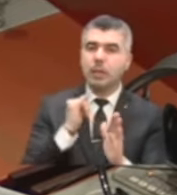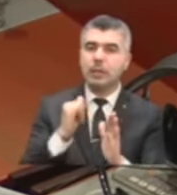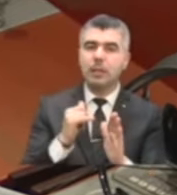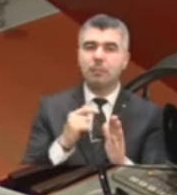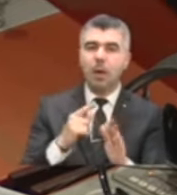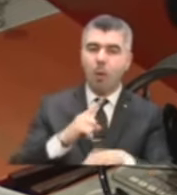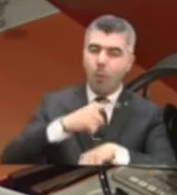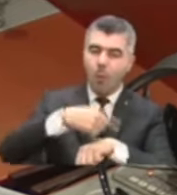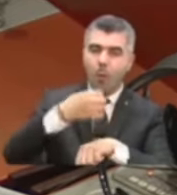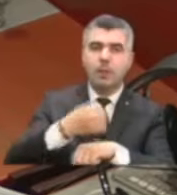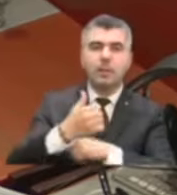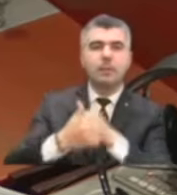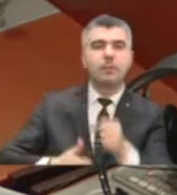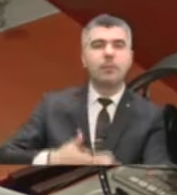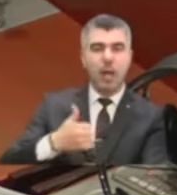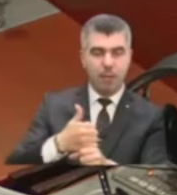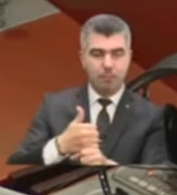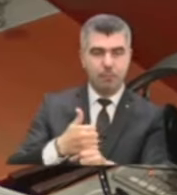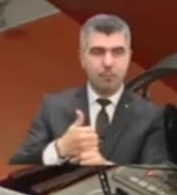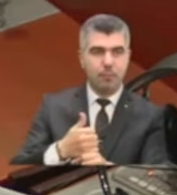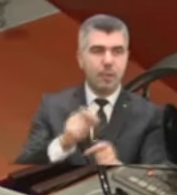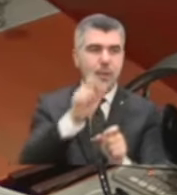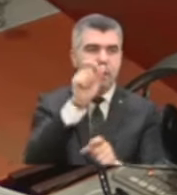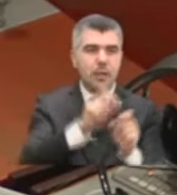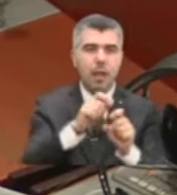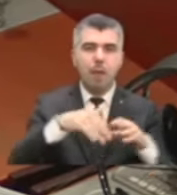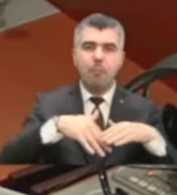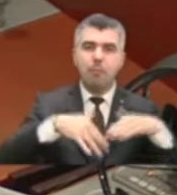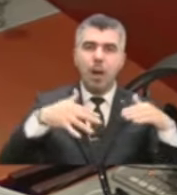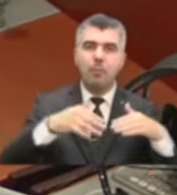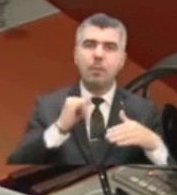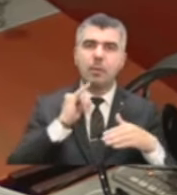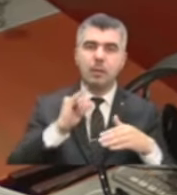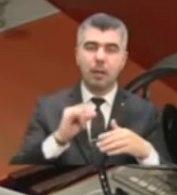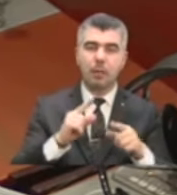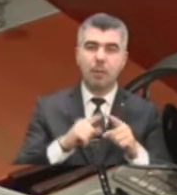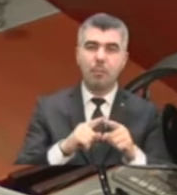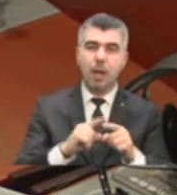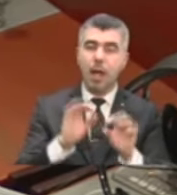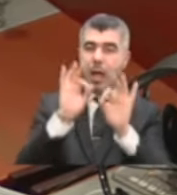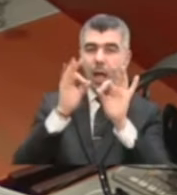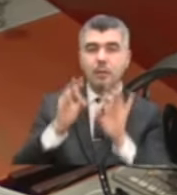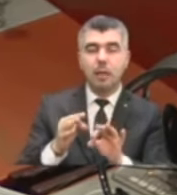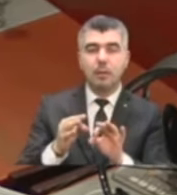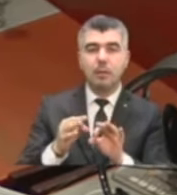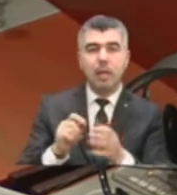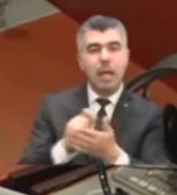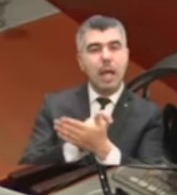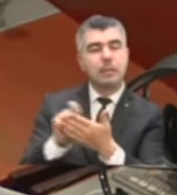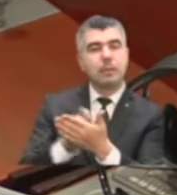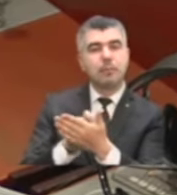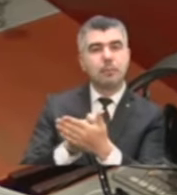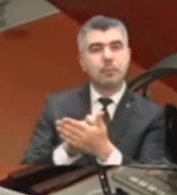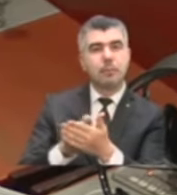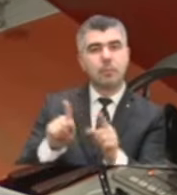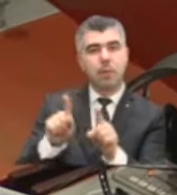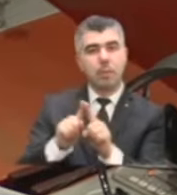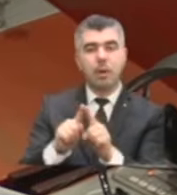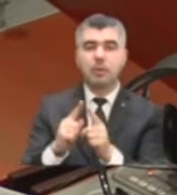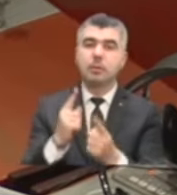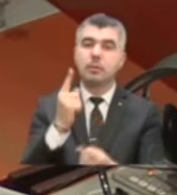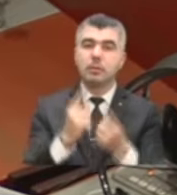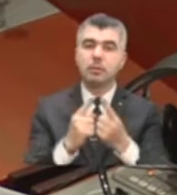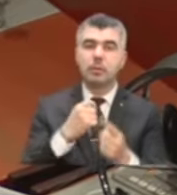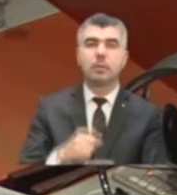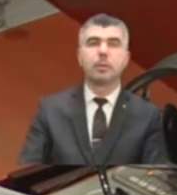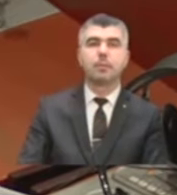السنه، ومجموعه ديال النائبات والنواب هنا يعني كيحاولوا يدخلوا، ولكن العدد هو هذا. كنا نحسبوها 80,000 لا تدخل كل واحد، راه ما غاديش نقدروا